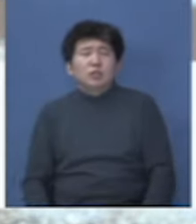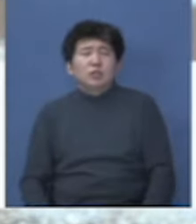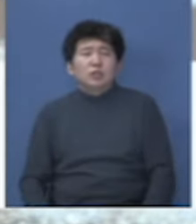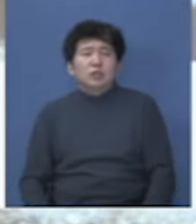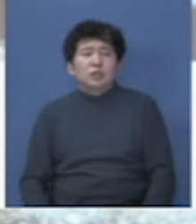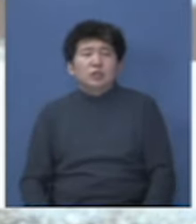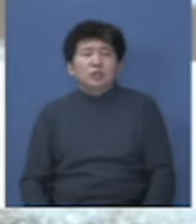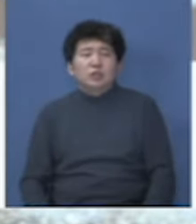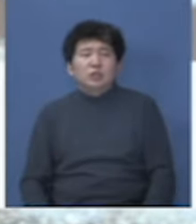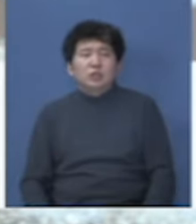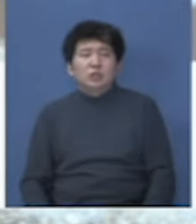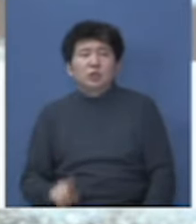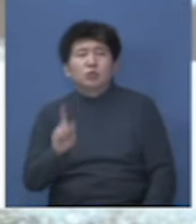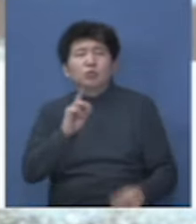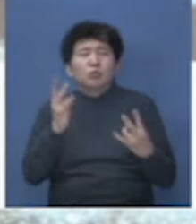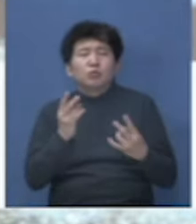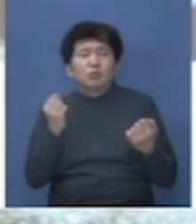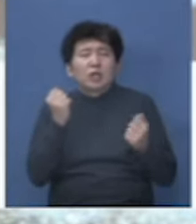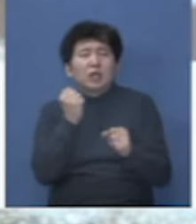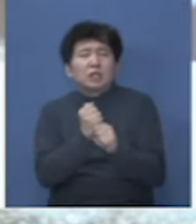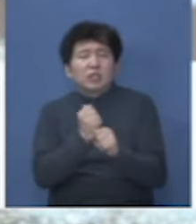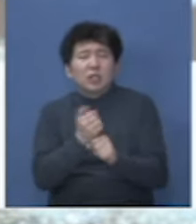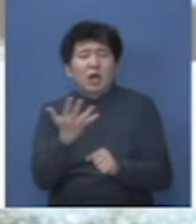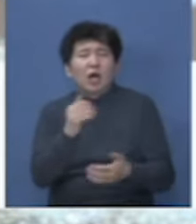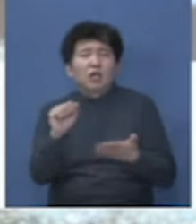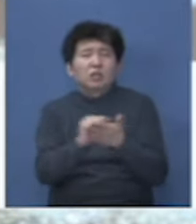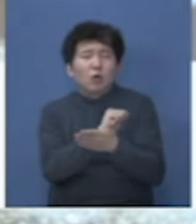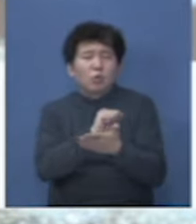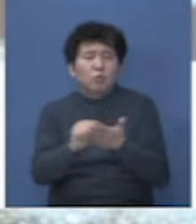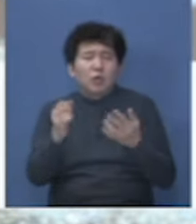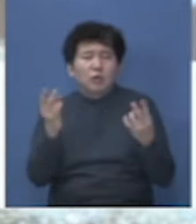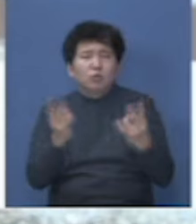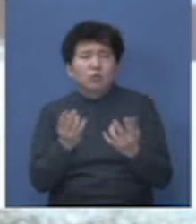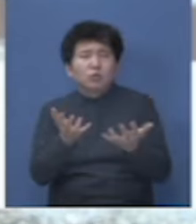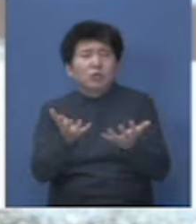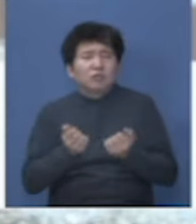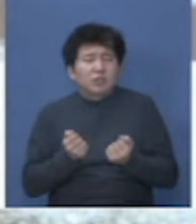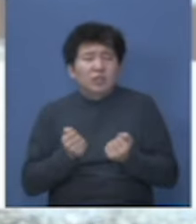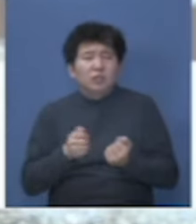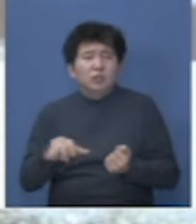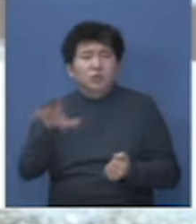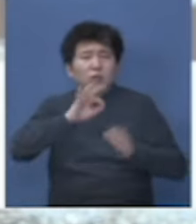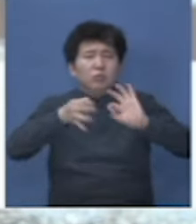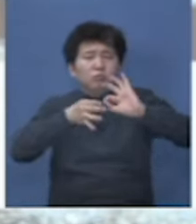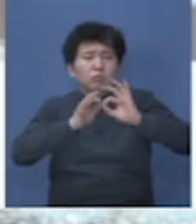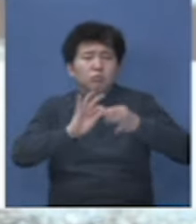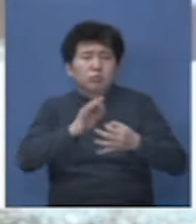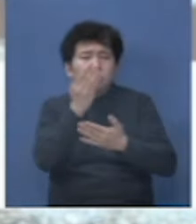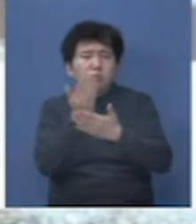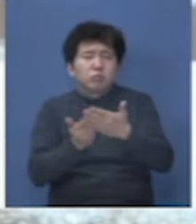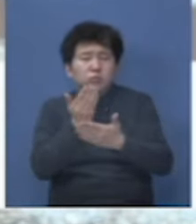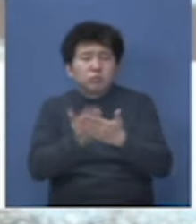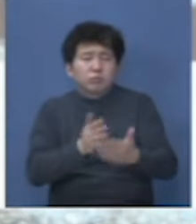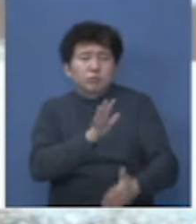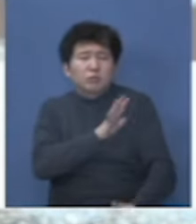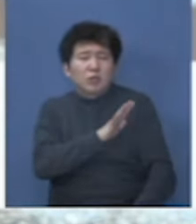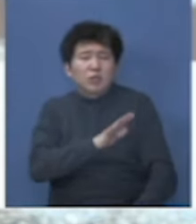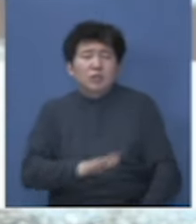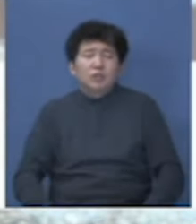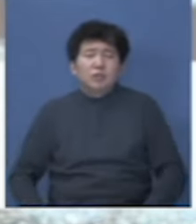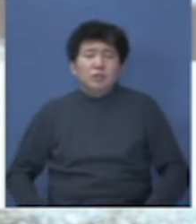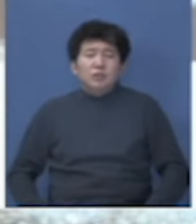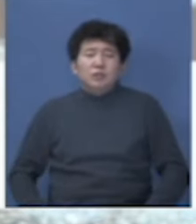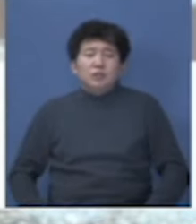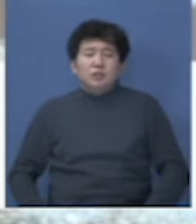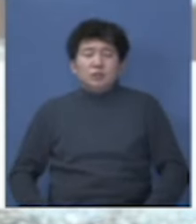қандай іс-қимылдар жасау керек, қандай құжаттарды өзімен бірге алу керек сияқты төтенше жағдайлармен бірлесе отырып біз түсіндірме жұмыстарын жүргізіп жатырмыз.